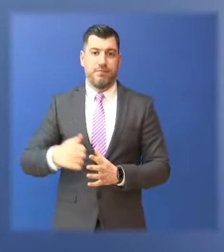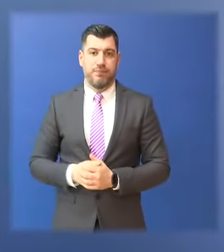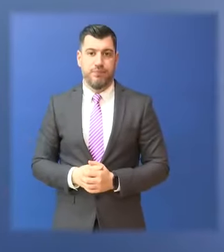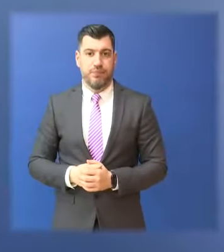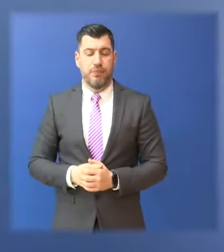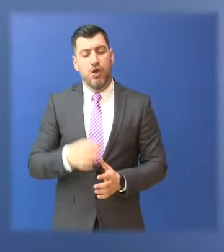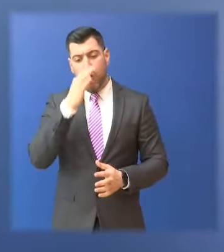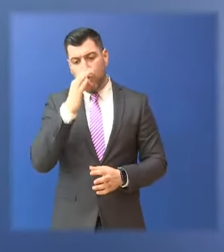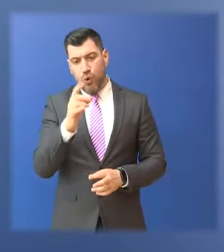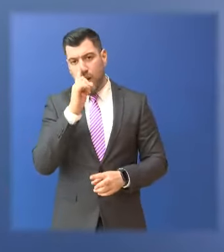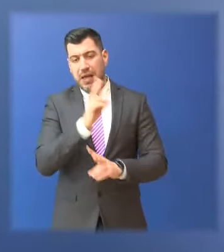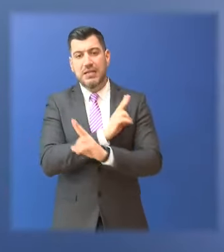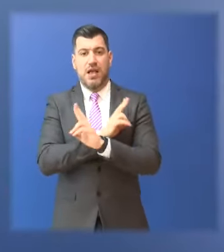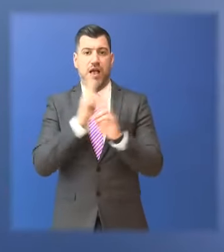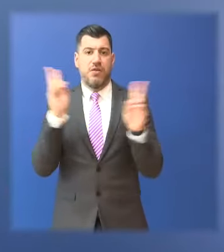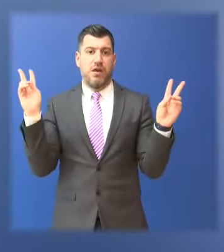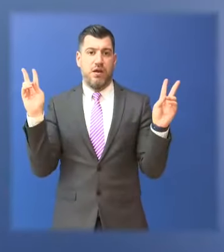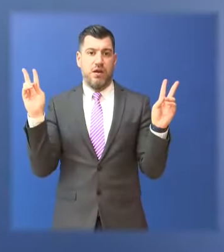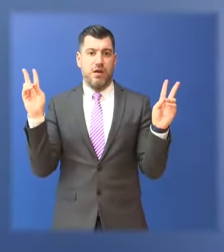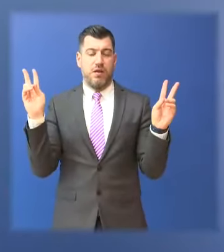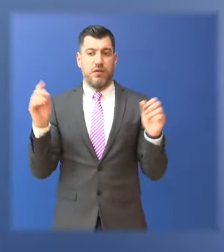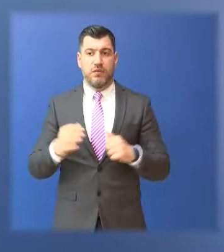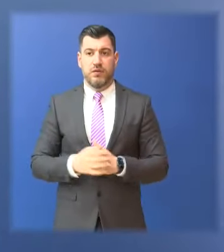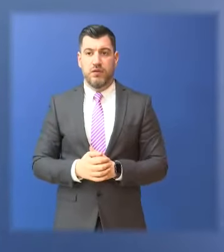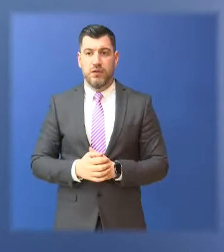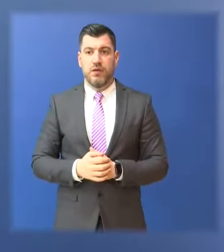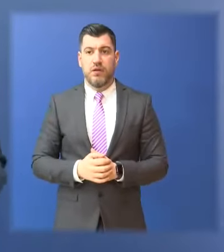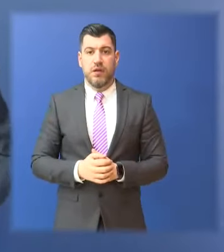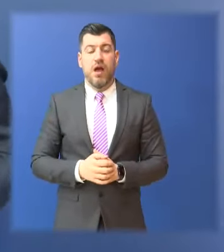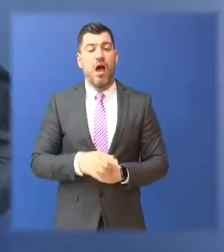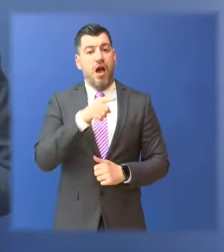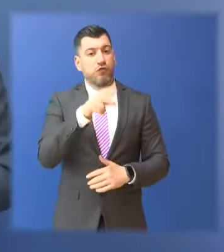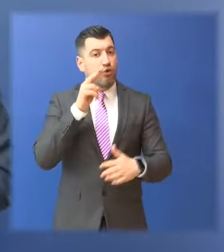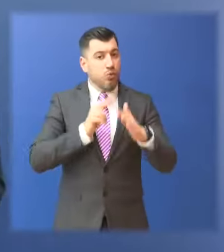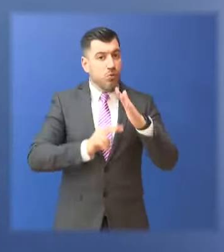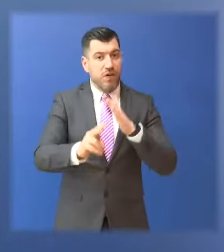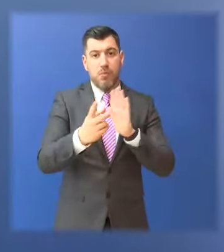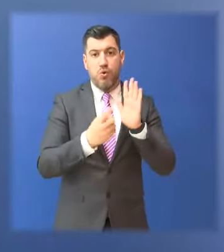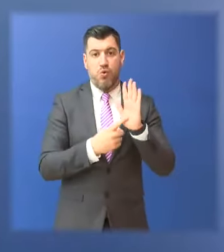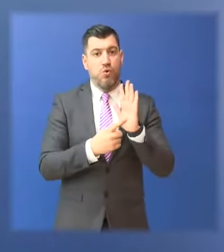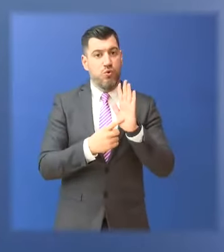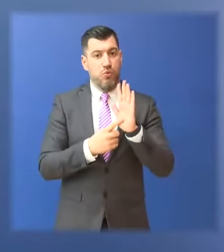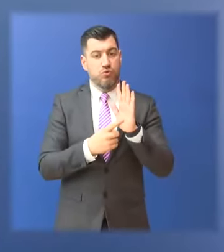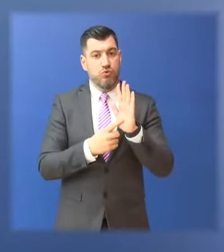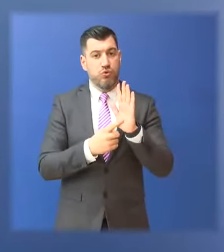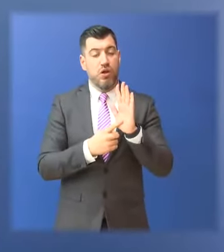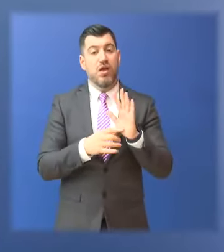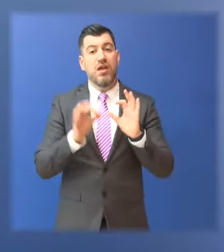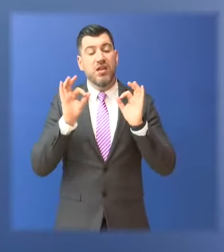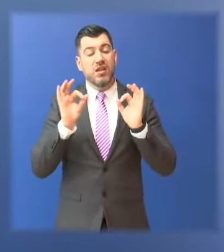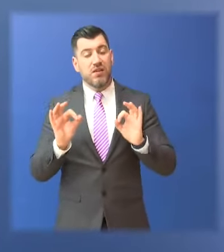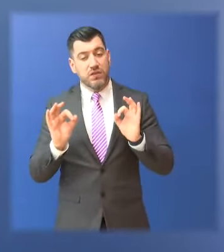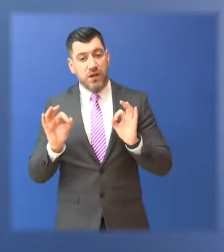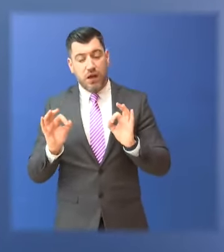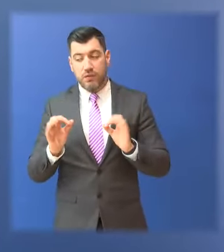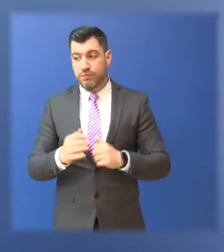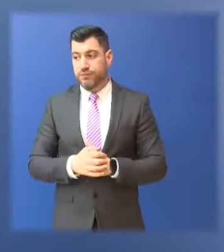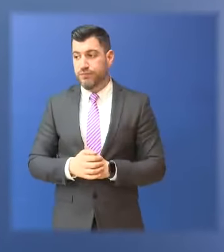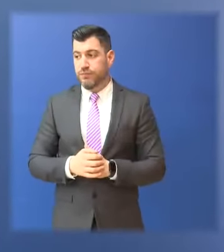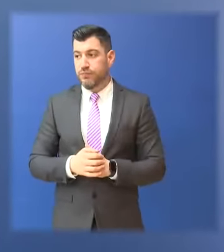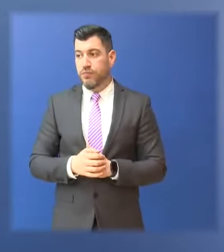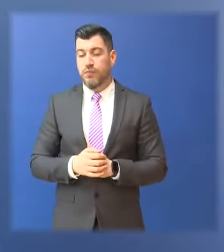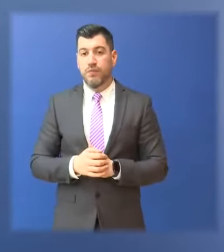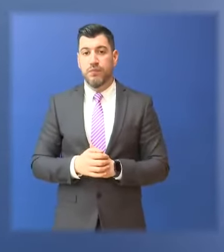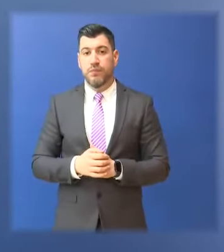Το λέμε ξεκάθαρα αυτό. Τώρα από εκεί πέρα αυτό θα προβλέπει ο νόμος και προφανώς για να είναι λειτουργικό θα πρέπει να εναρμονιστεί συνολικά το